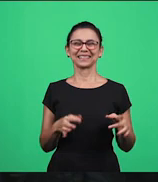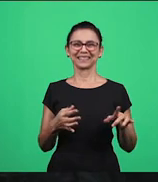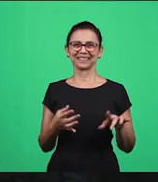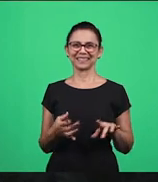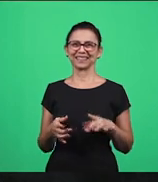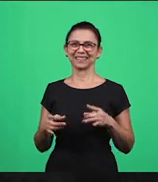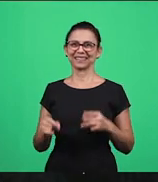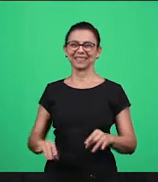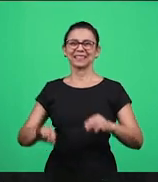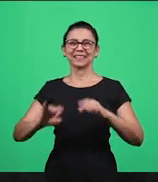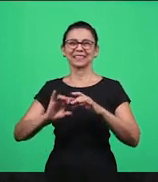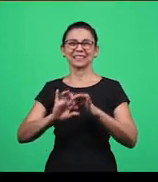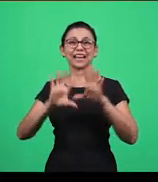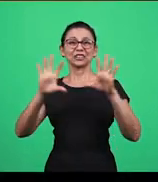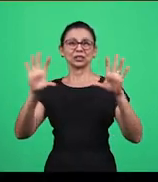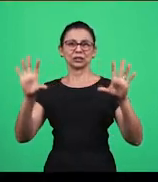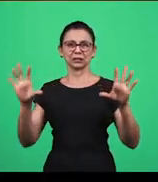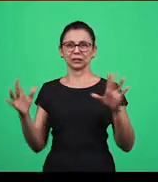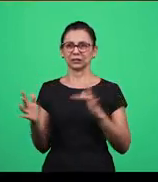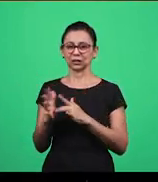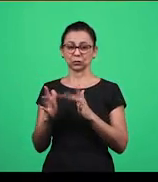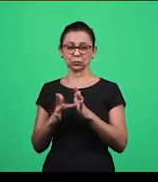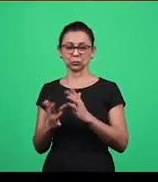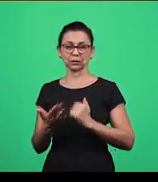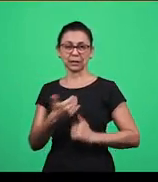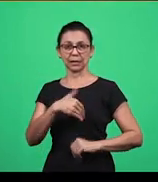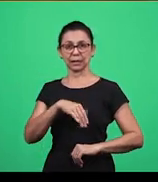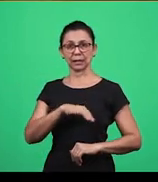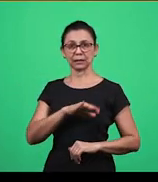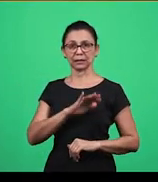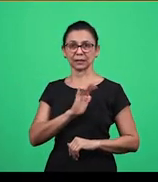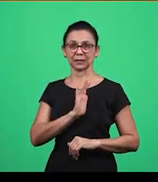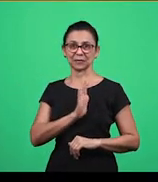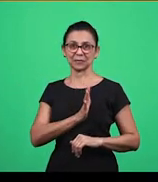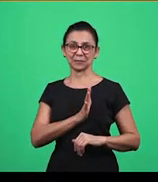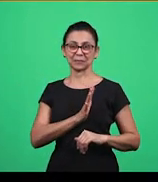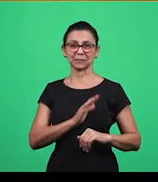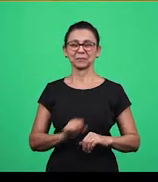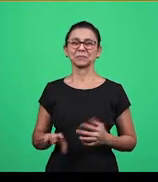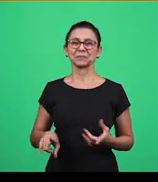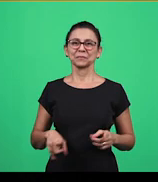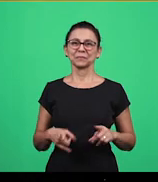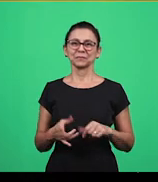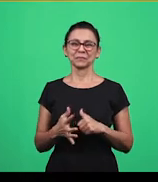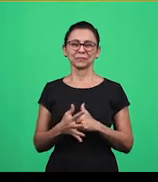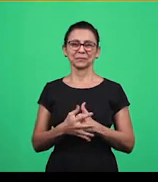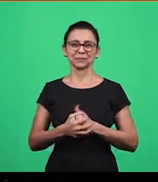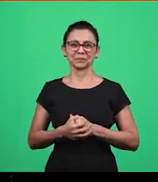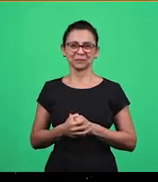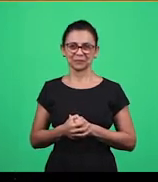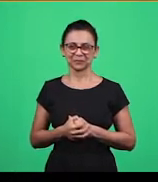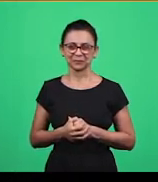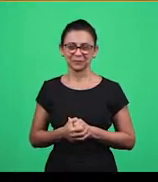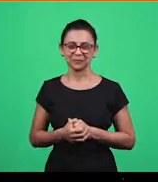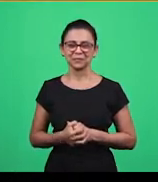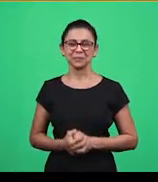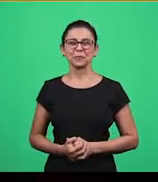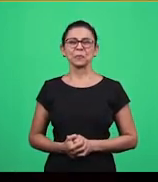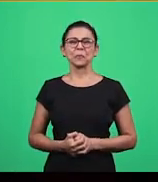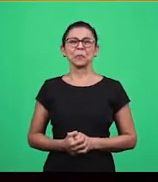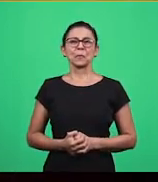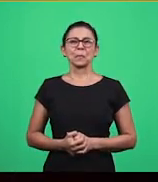Открой сердце и позволь Христу войти и взойти солнцу в тебе.